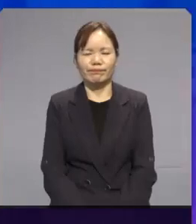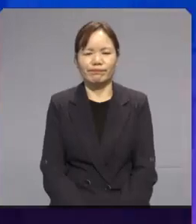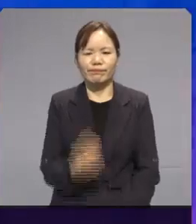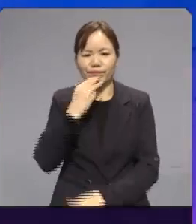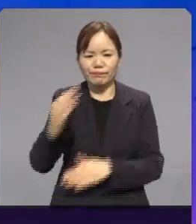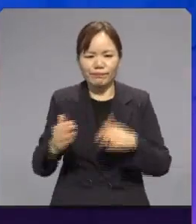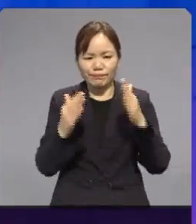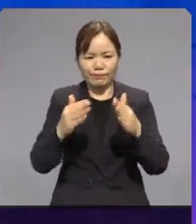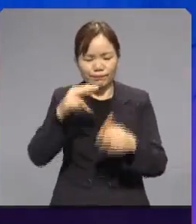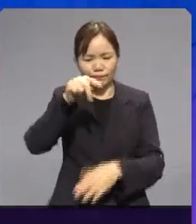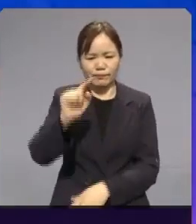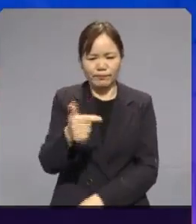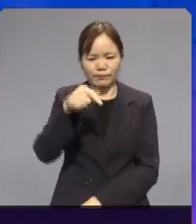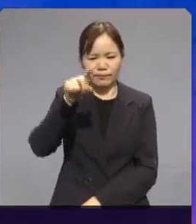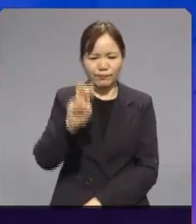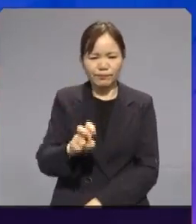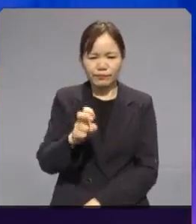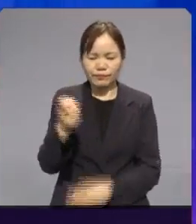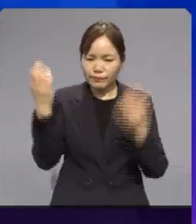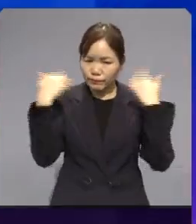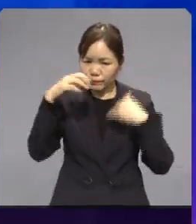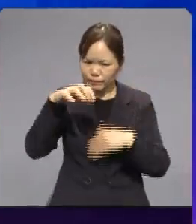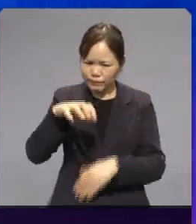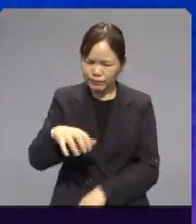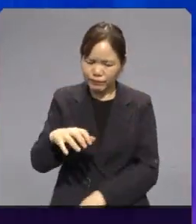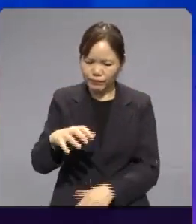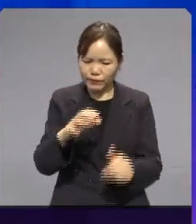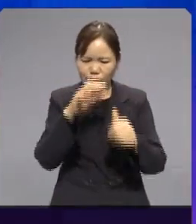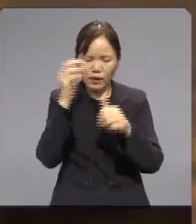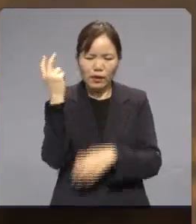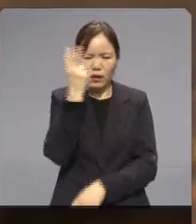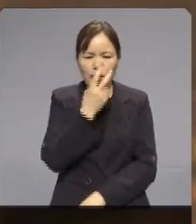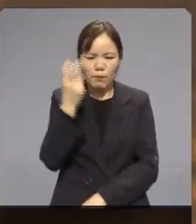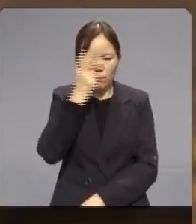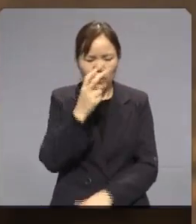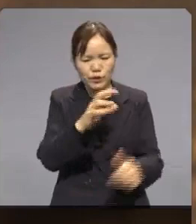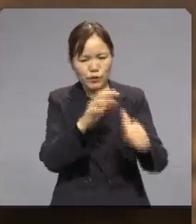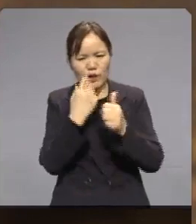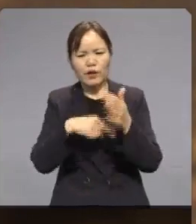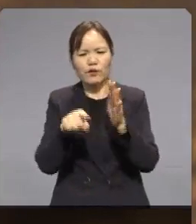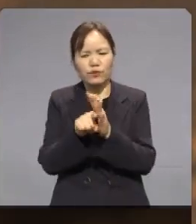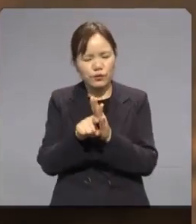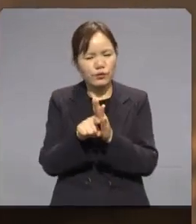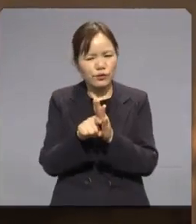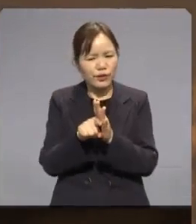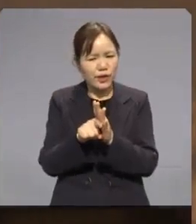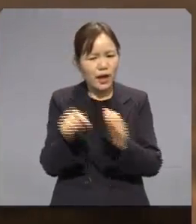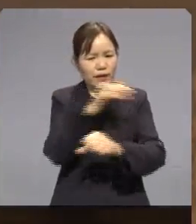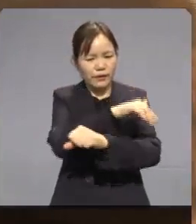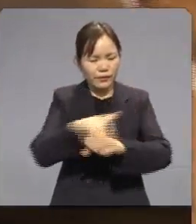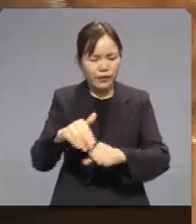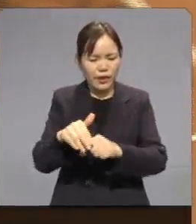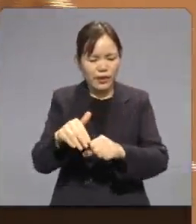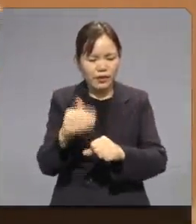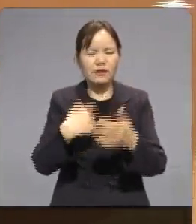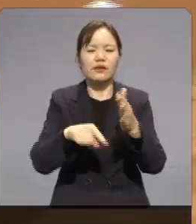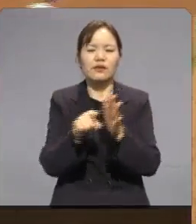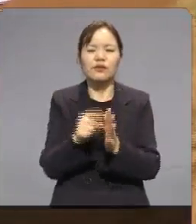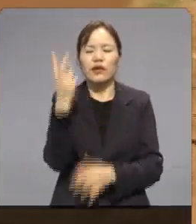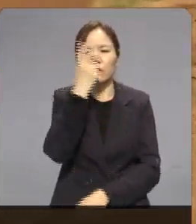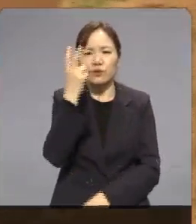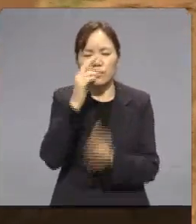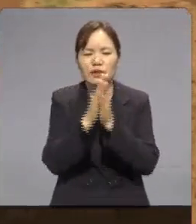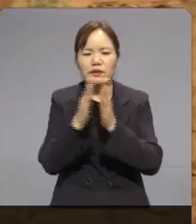경기도는 성감 학원 유적지 보위 활용을 위한 성감 학원 예터 보전 관리 및 활용 계획 수립 연구 용역에